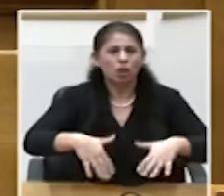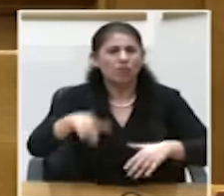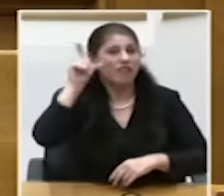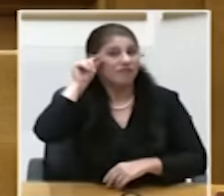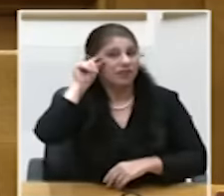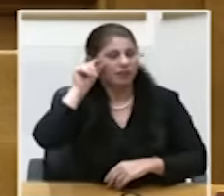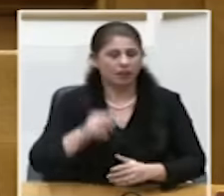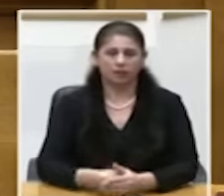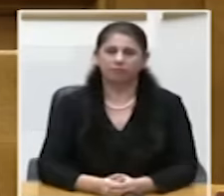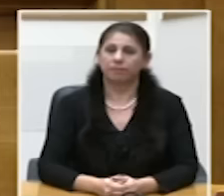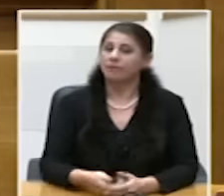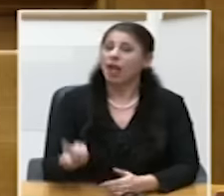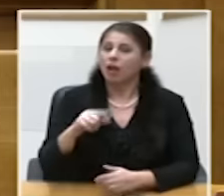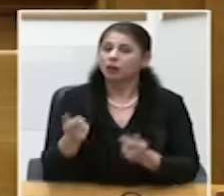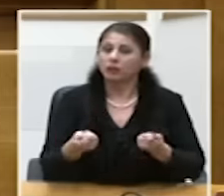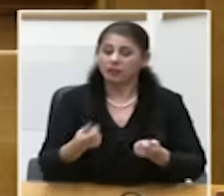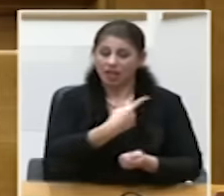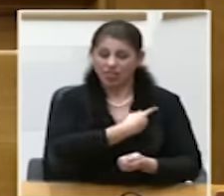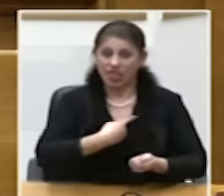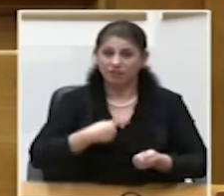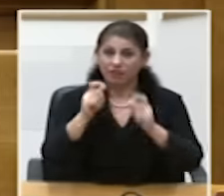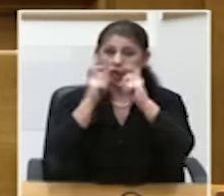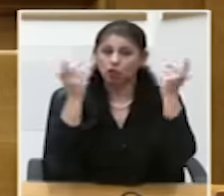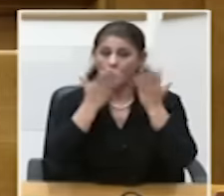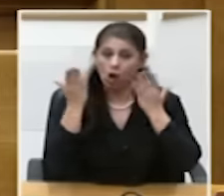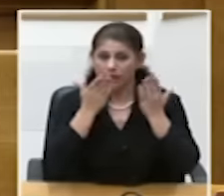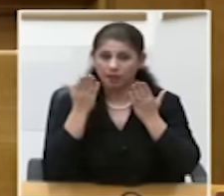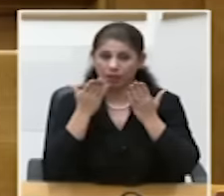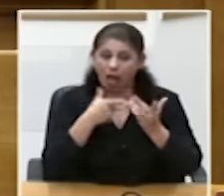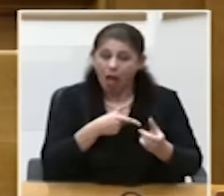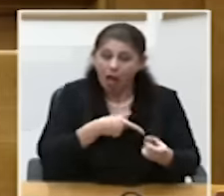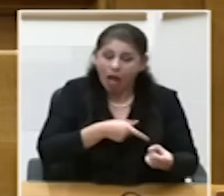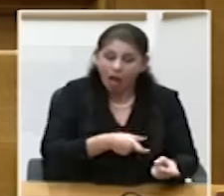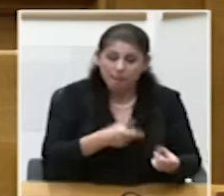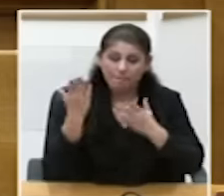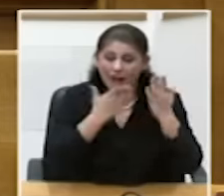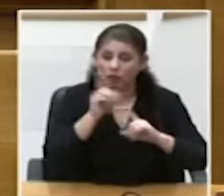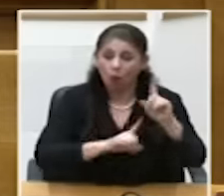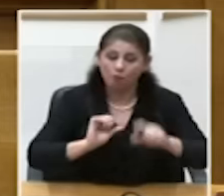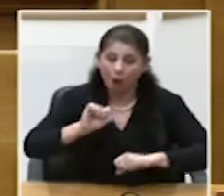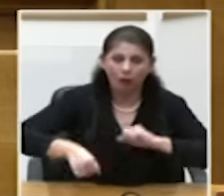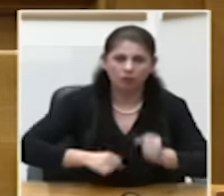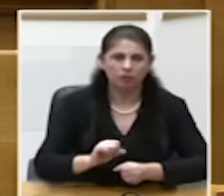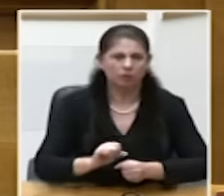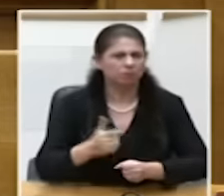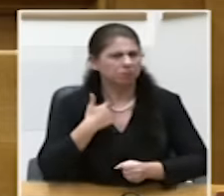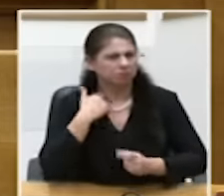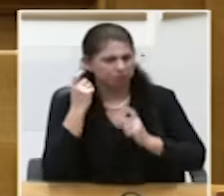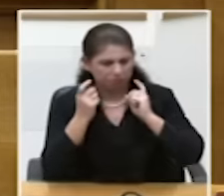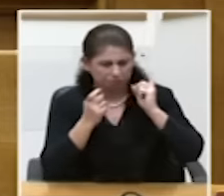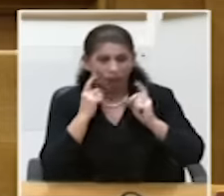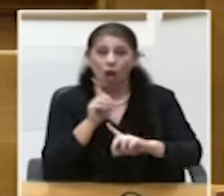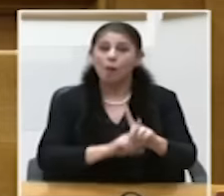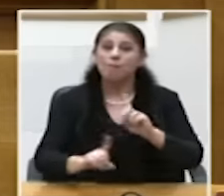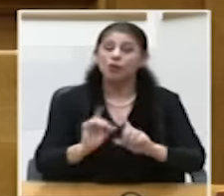Βάζετε διευθυντές σχολείων να απειλούν μαθητές που αγωνίζονται. Ποιος παλεύει, λοιπόν, για τη